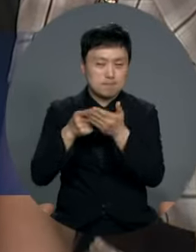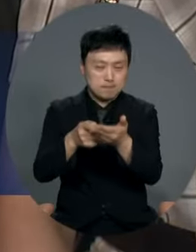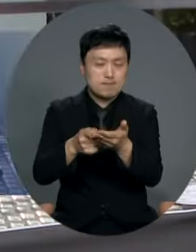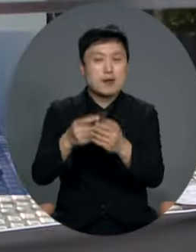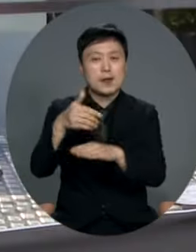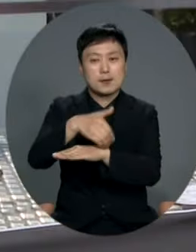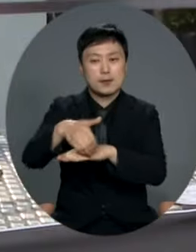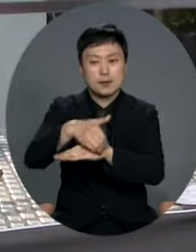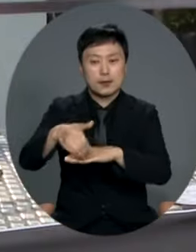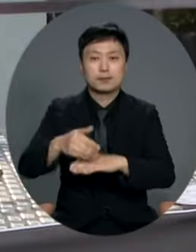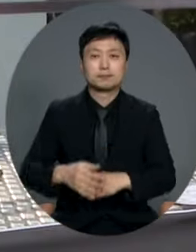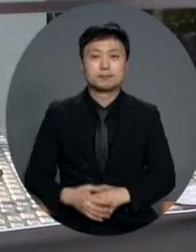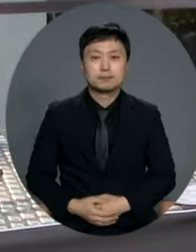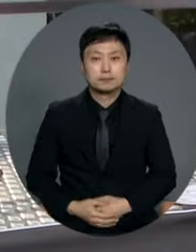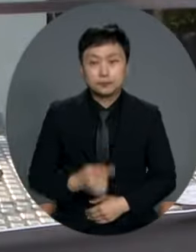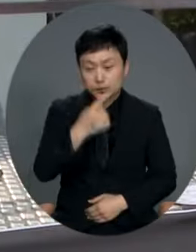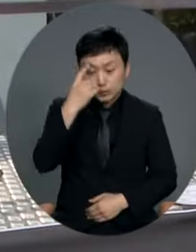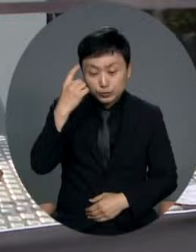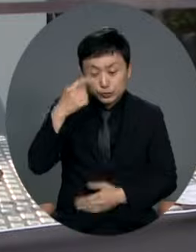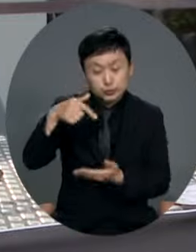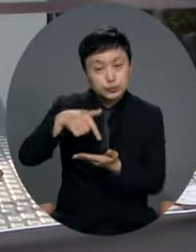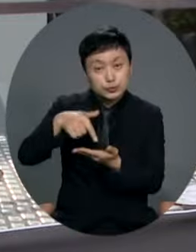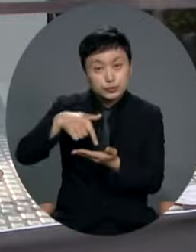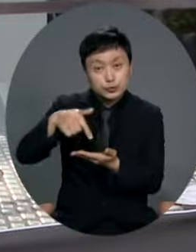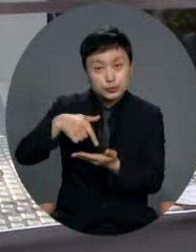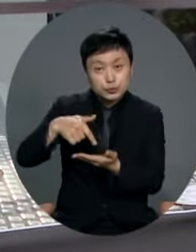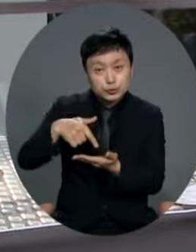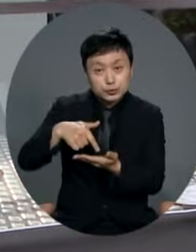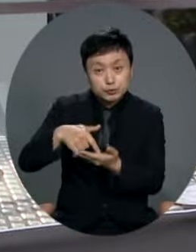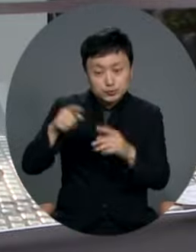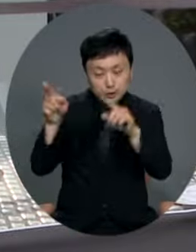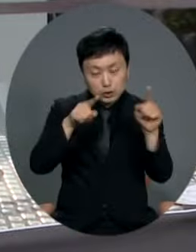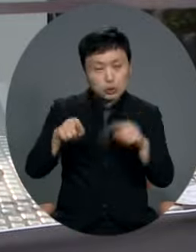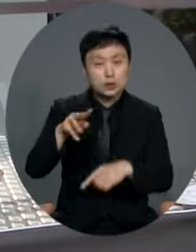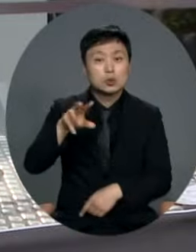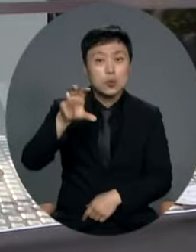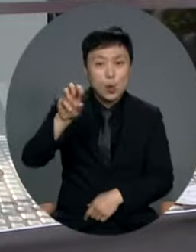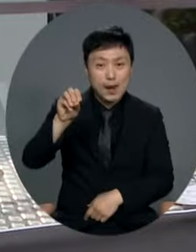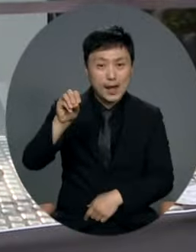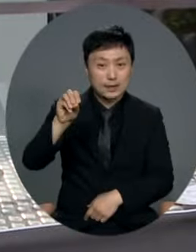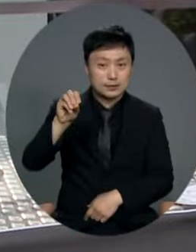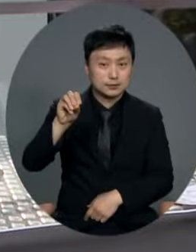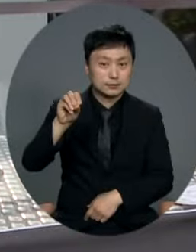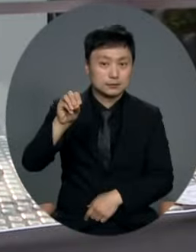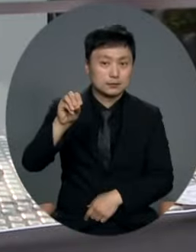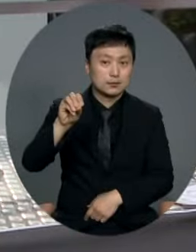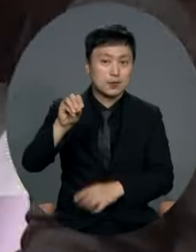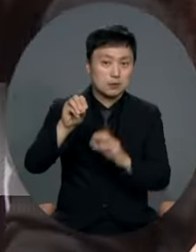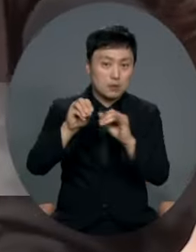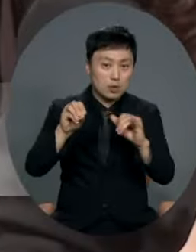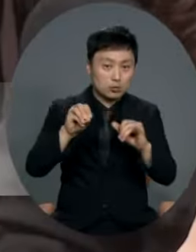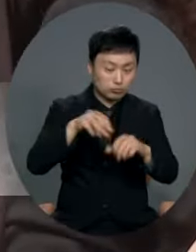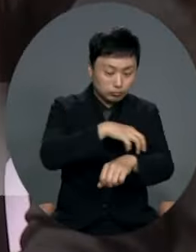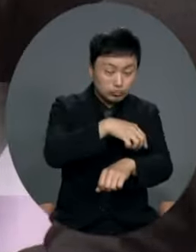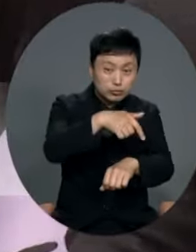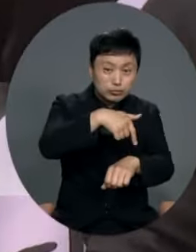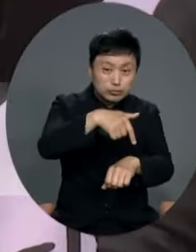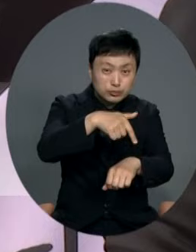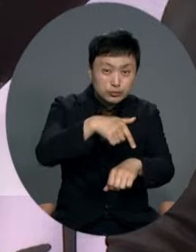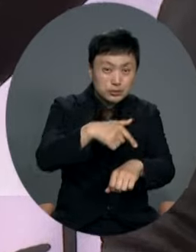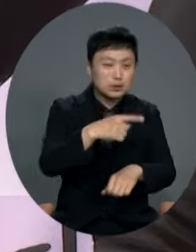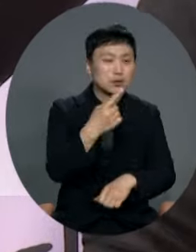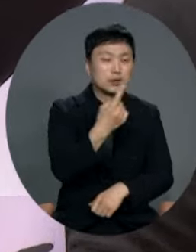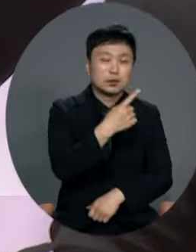생각합니다. 문신업 종사자만 전국에 약 35만 명, 시술을 받은 사람은 1,300만 명에 이르는 것으로